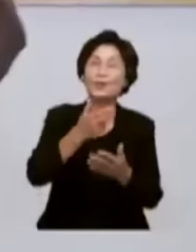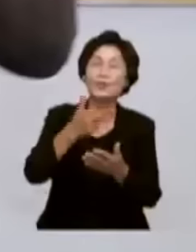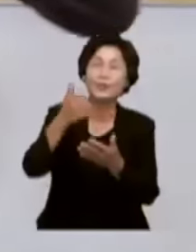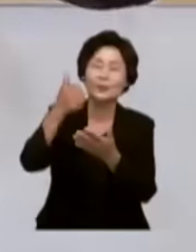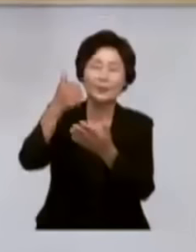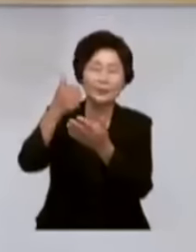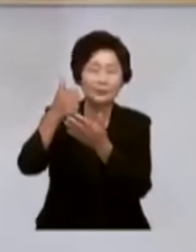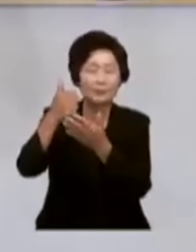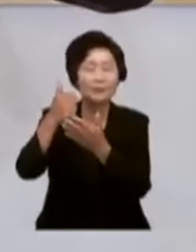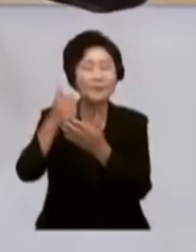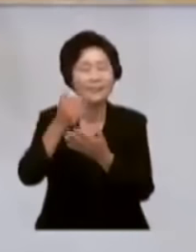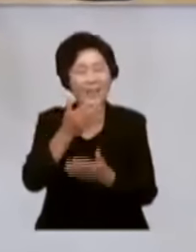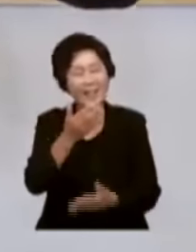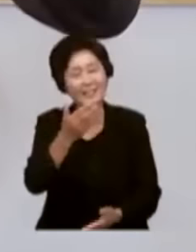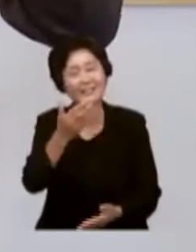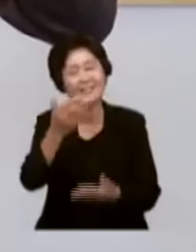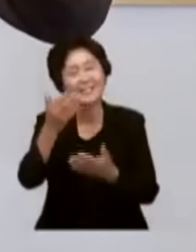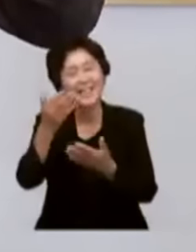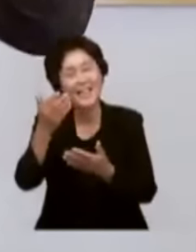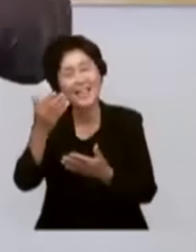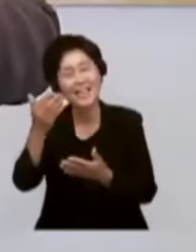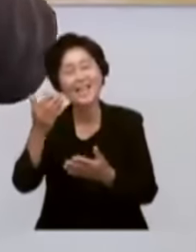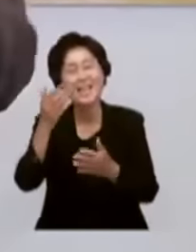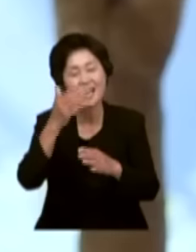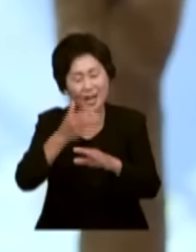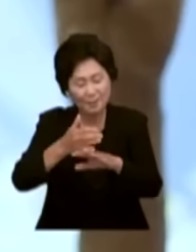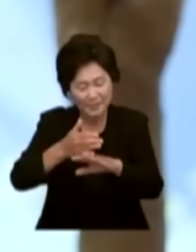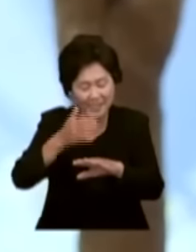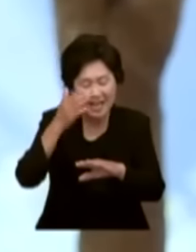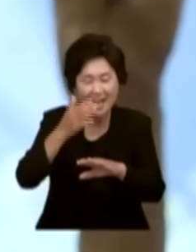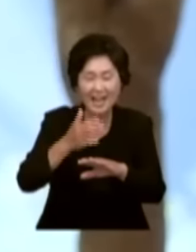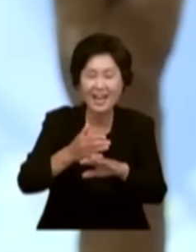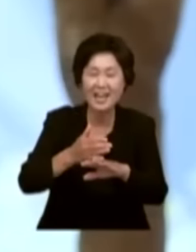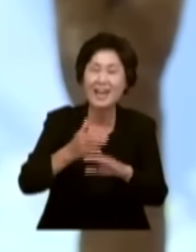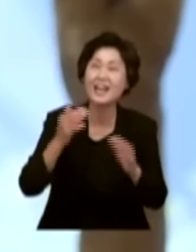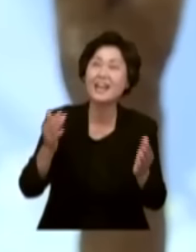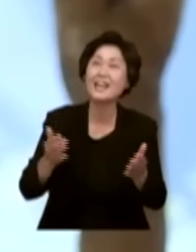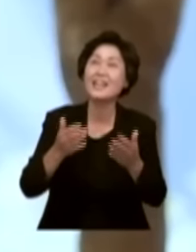오 주여 당신께